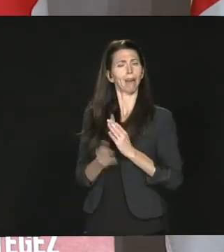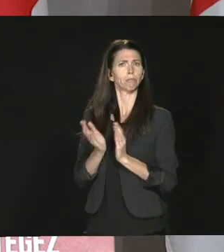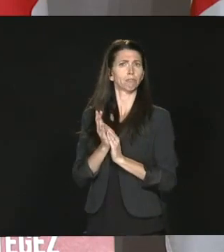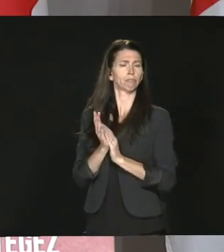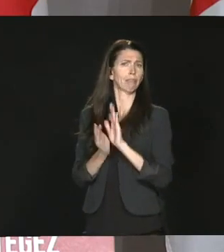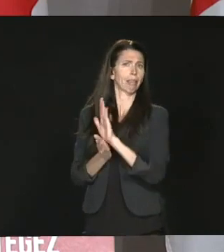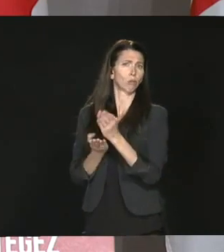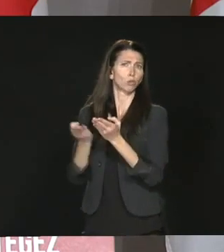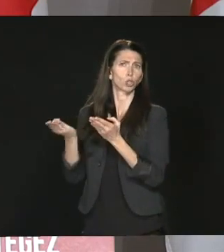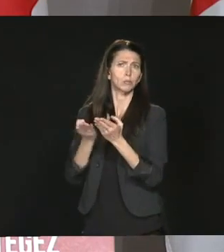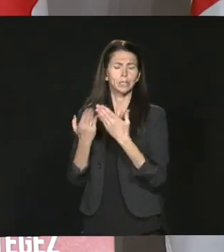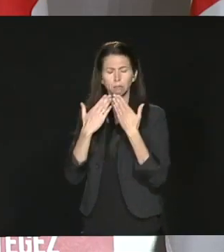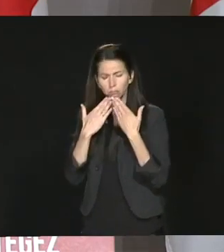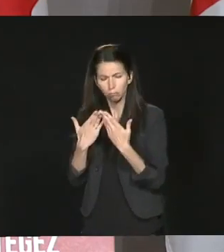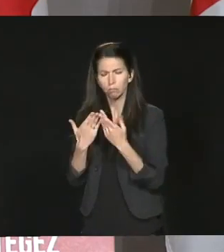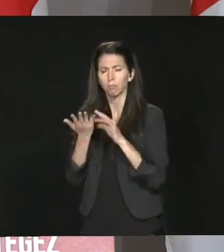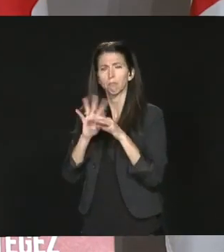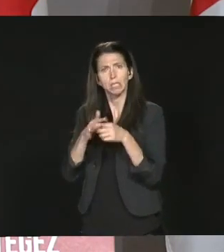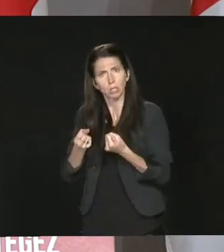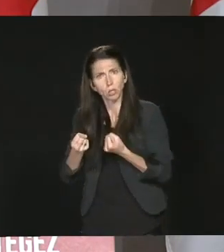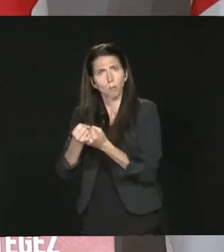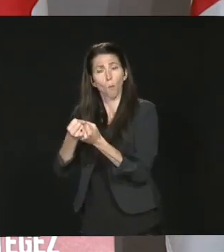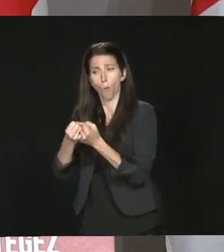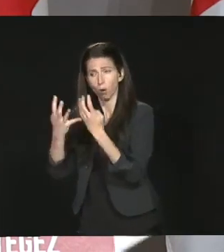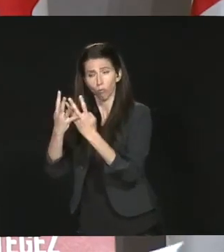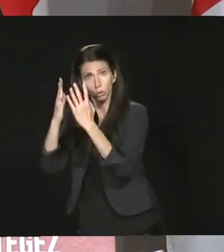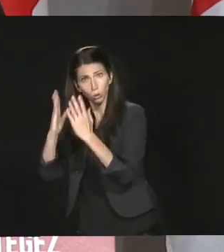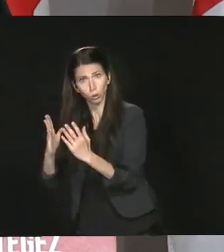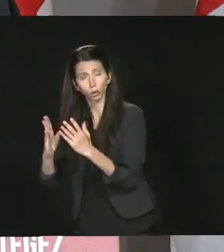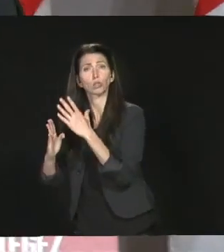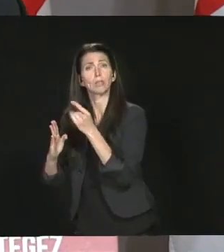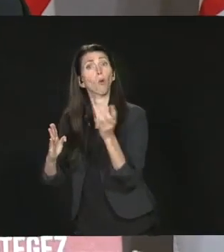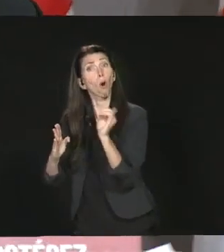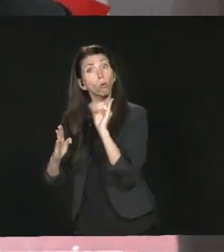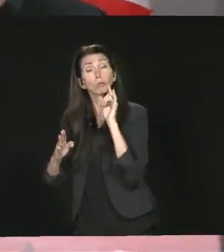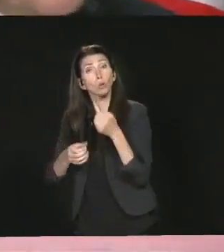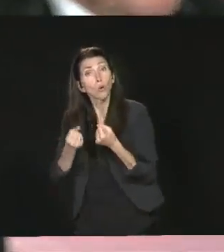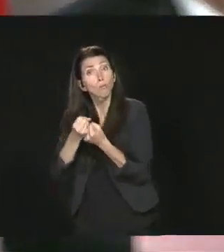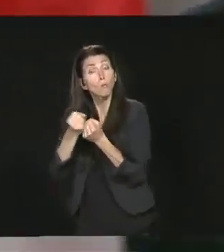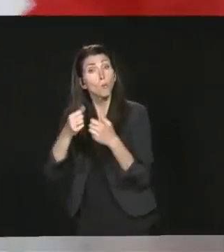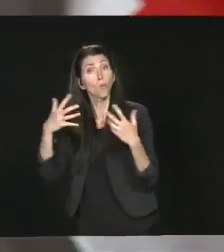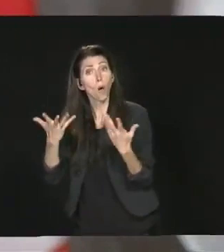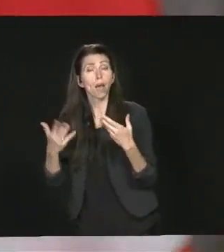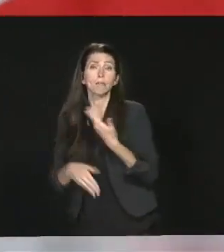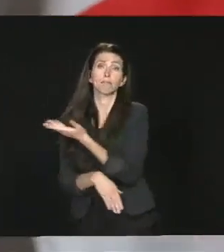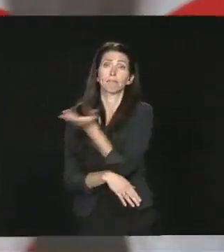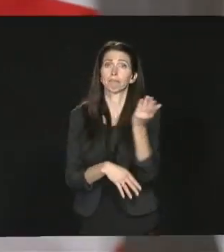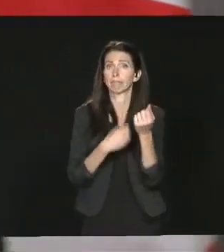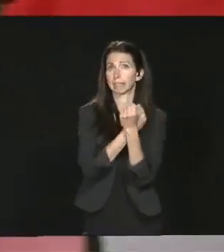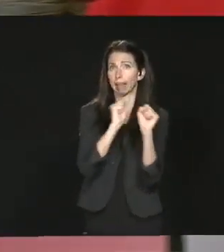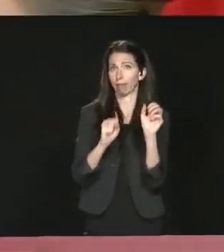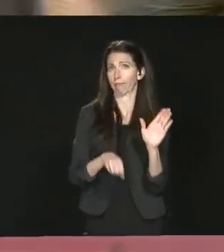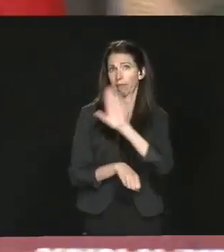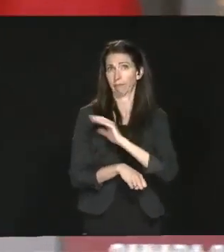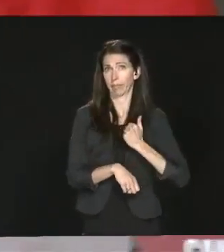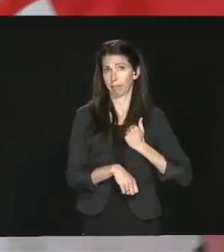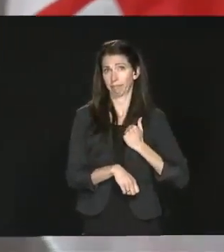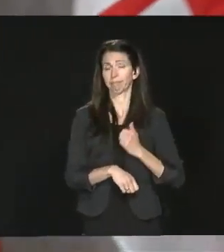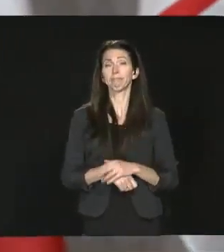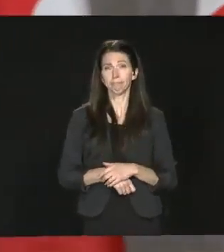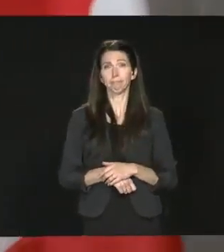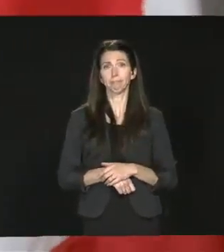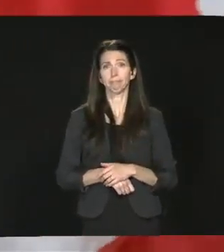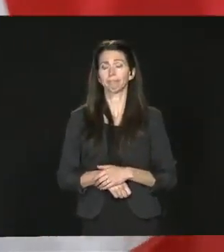keep Canadians safe. Thank you. Thank you very much, Bill. Et maintenant, je donne la parole au président du Conseil du Trésor, Jean-Yves